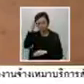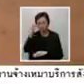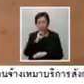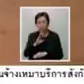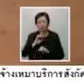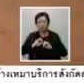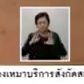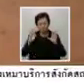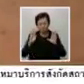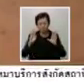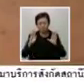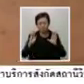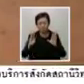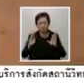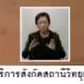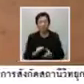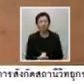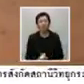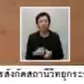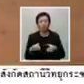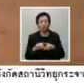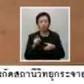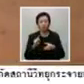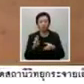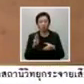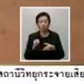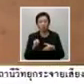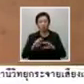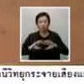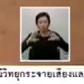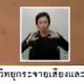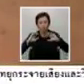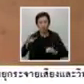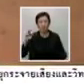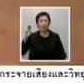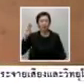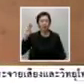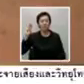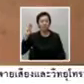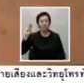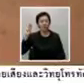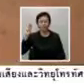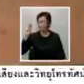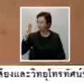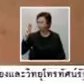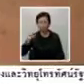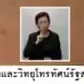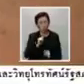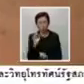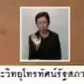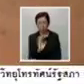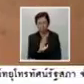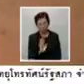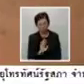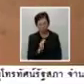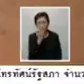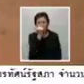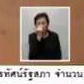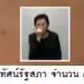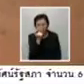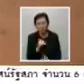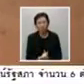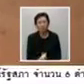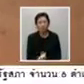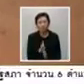ตย์ปฏิญาณตนนั่นของรัฐมนตรีนี่ท่านบอกว่าจะไม่อนุญาตให้สมาชิกอภิปรายในเรื่องนี้ครับเนื่องจากเป็นเหตุการณ์